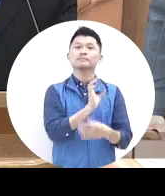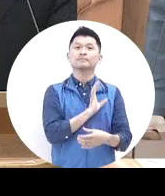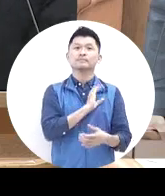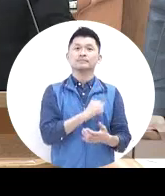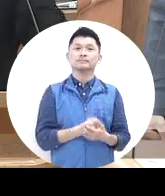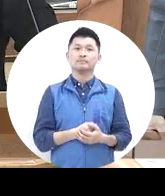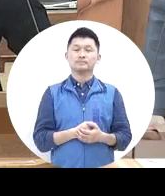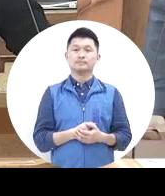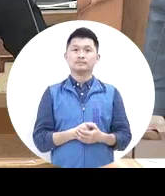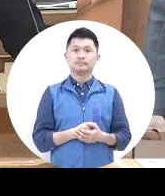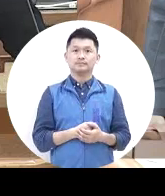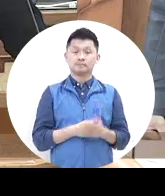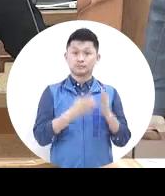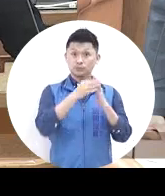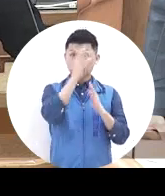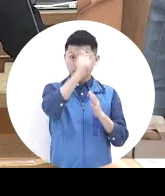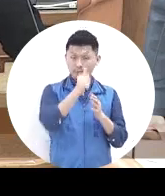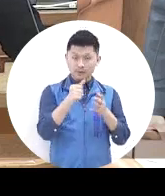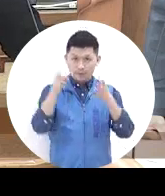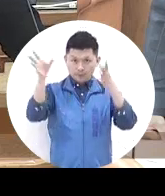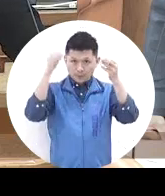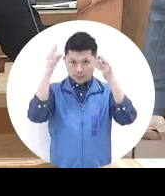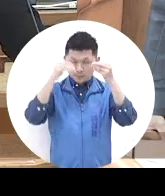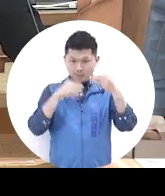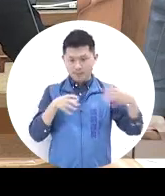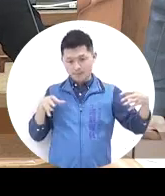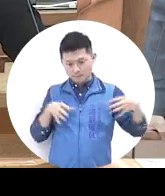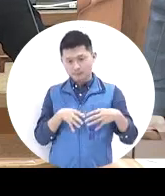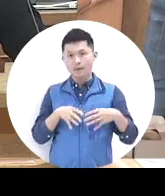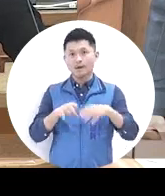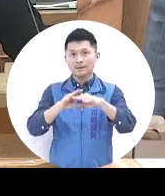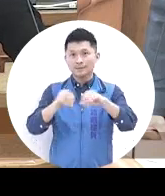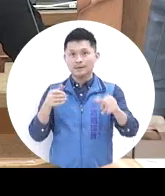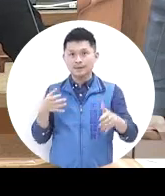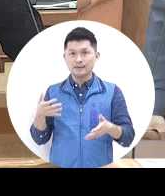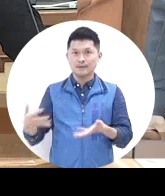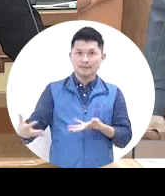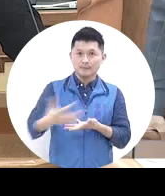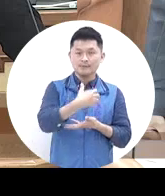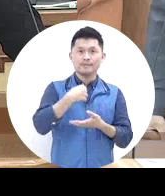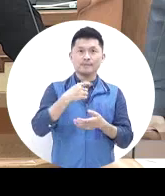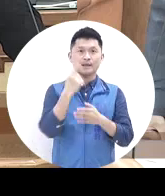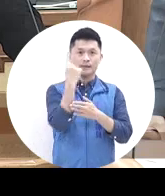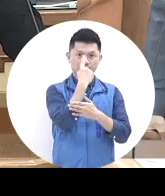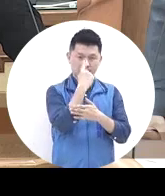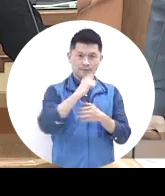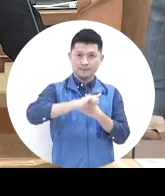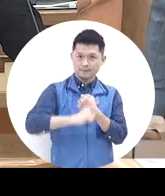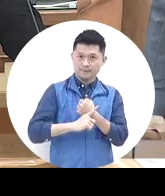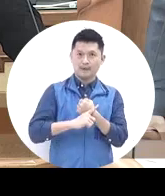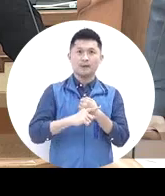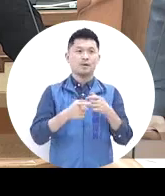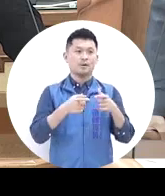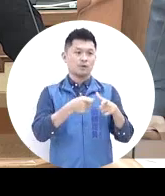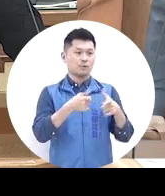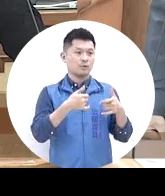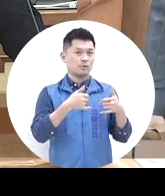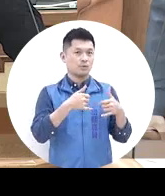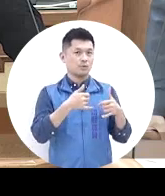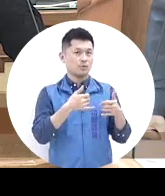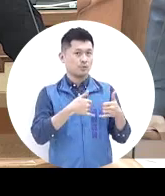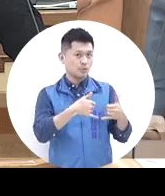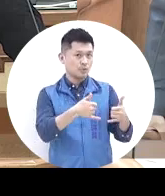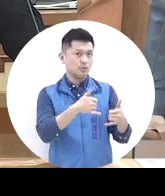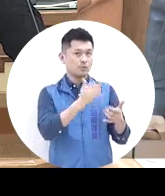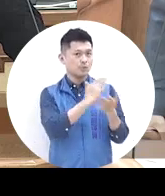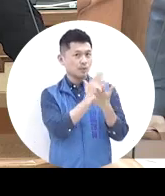握很多资讯，都在过去我们一起努力之下把土地解决了，消防法规跟公务局的等等的规定我们都已经解决了，现在